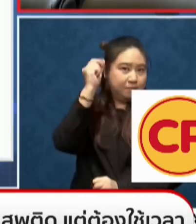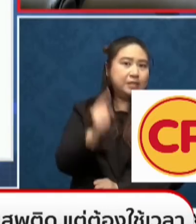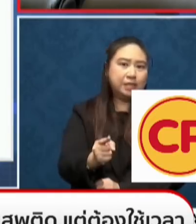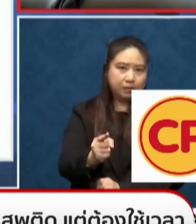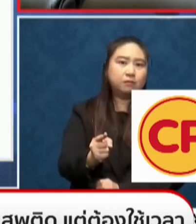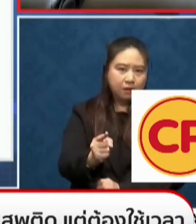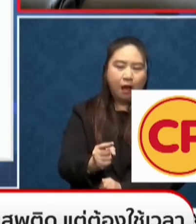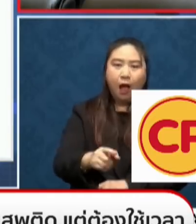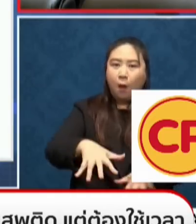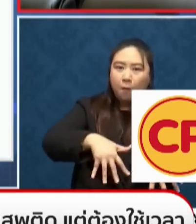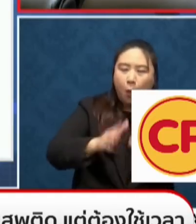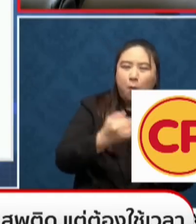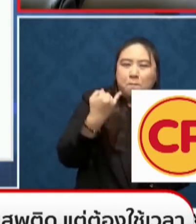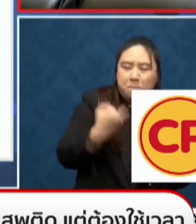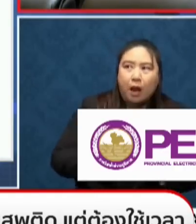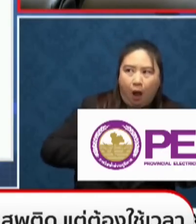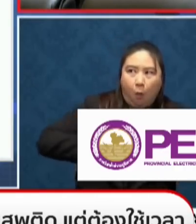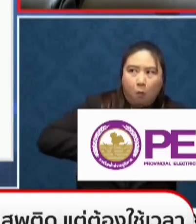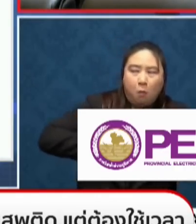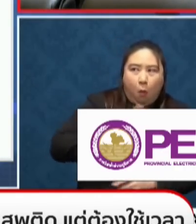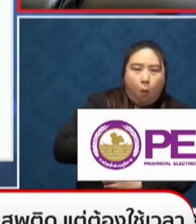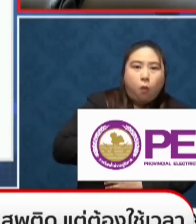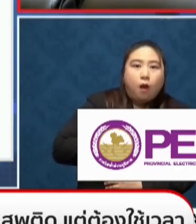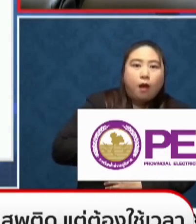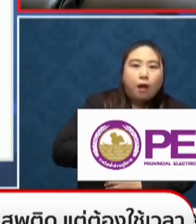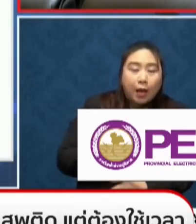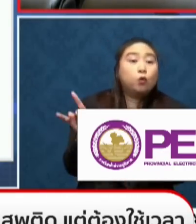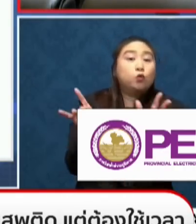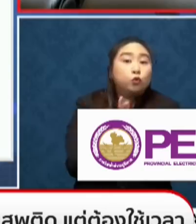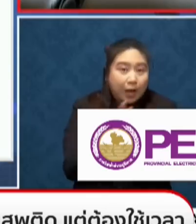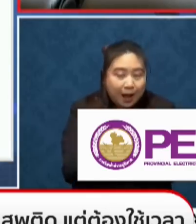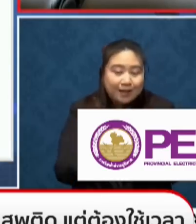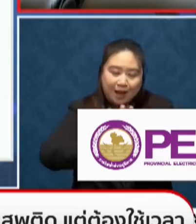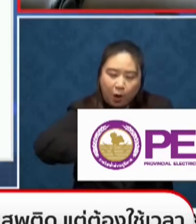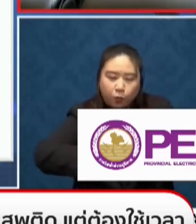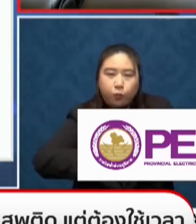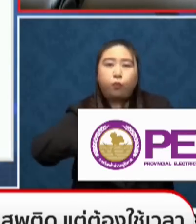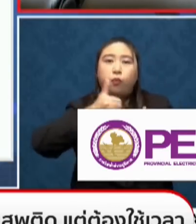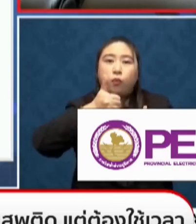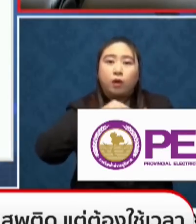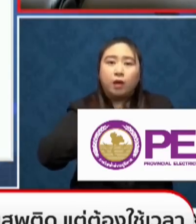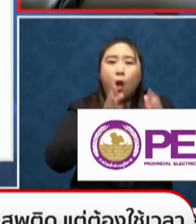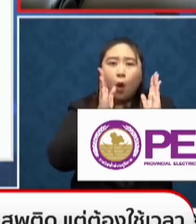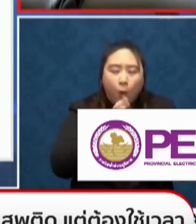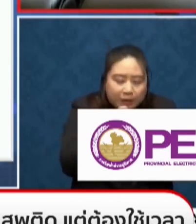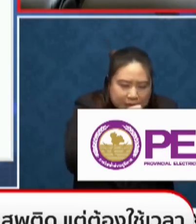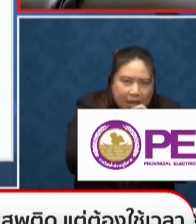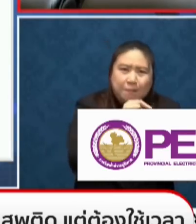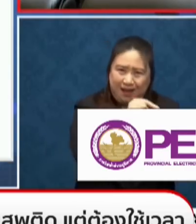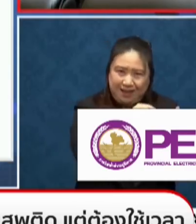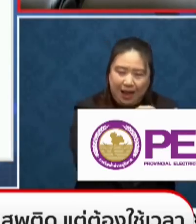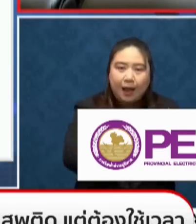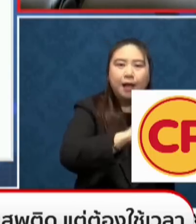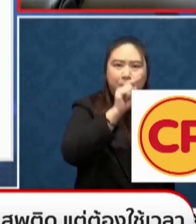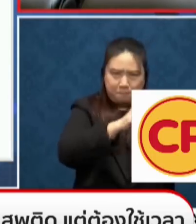22,000 ล้านกิโลกรัมสูงสุดในภูมิภาคเอเชียตะวันออกเฉียงใต้แล้วก็เอเชียตะวันออกวันนี้ยาเสพ